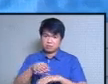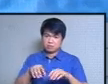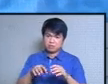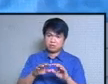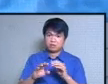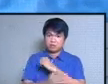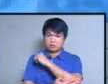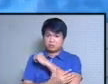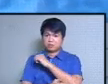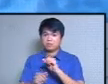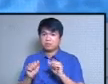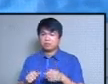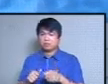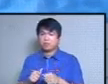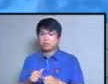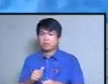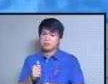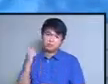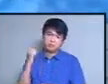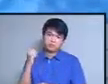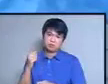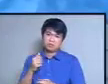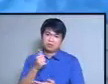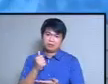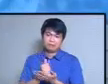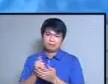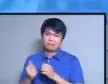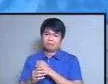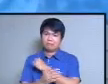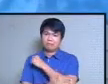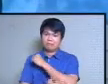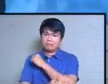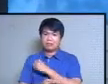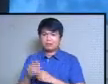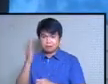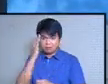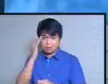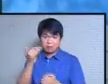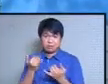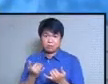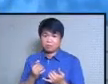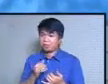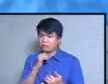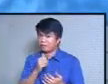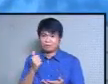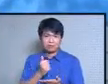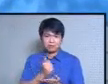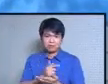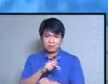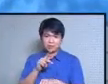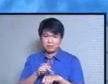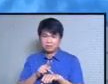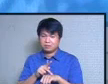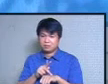ang mga bansang nakatoka. Pero ito po, alam ba ninyo na hindi dapat tayo ang nakatoka ngayong 2019? Kung susundin ang